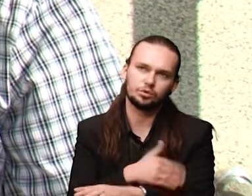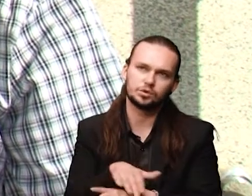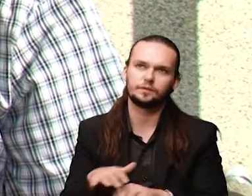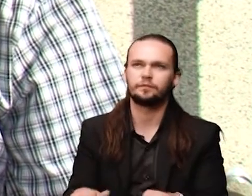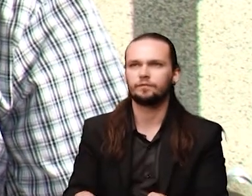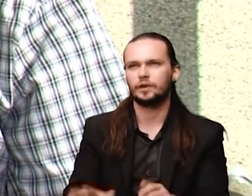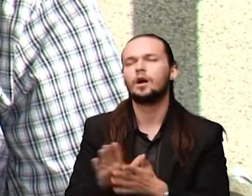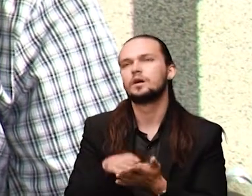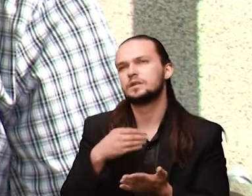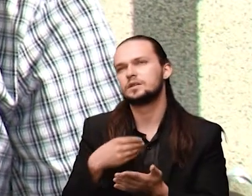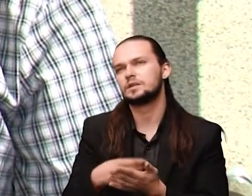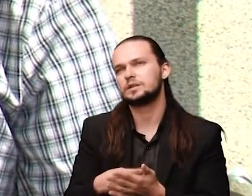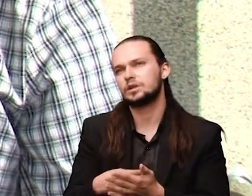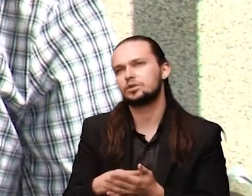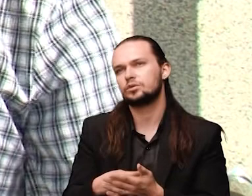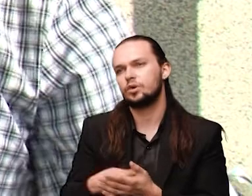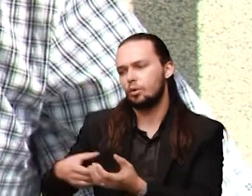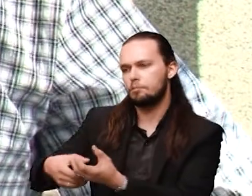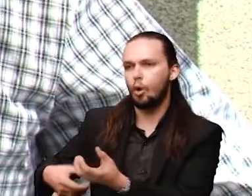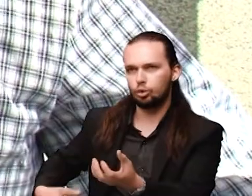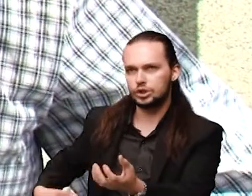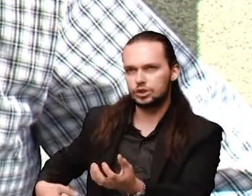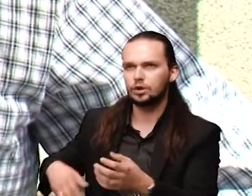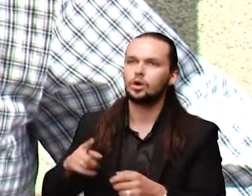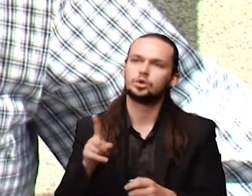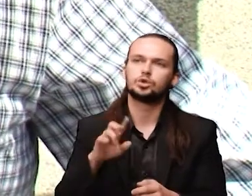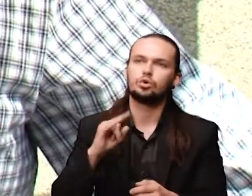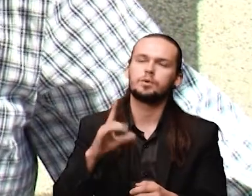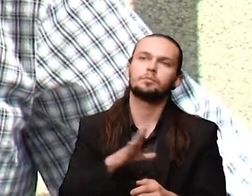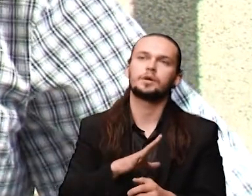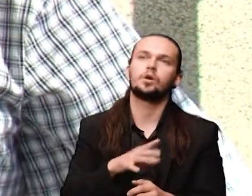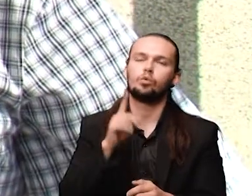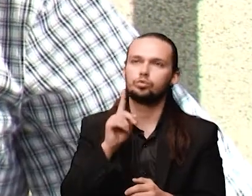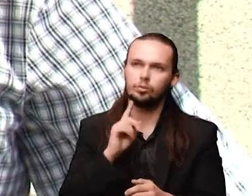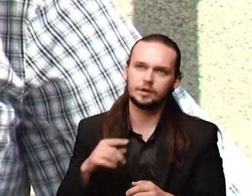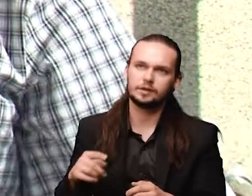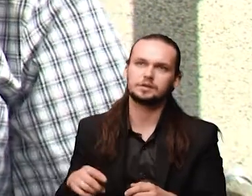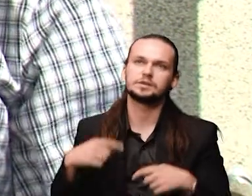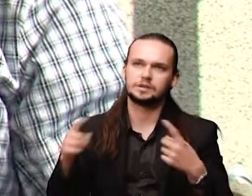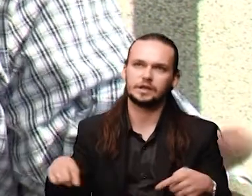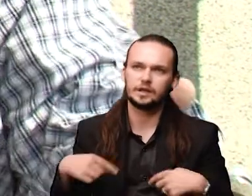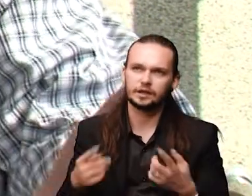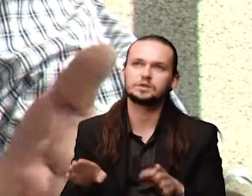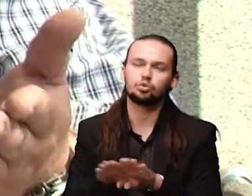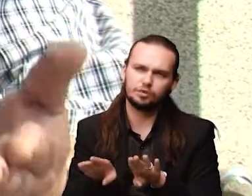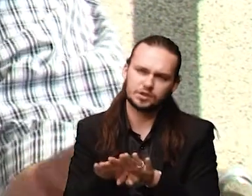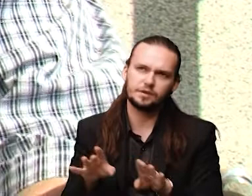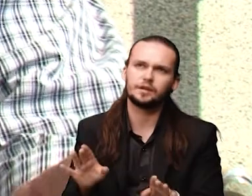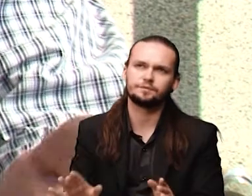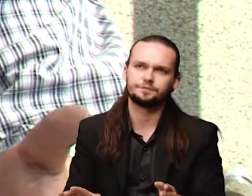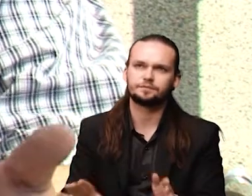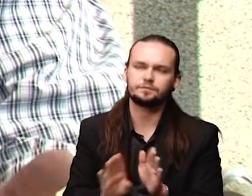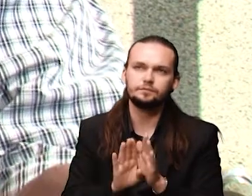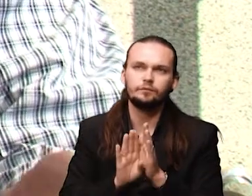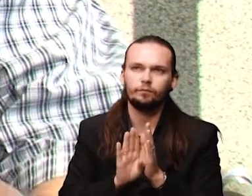выхода на улицу. Значит, поручни для того, чтобы было удобно заехать. Значит,